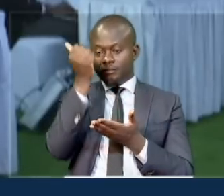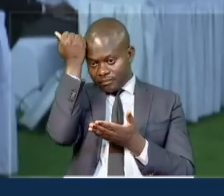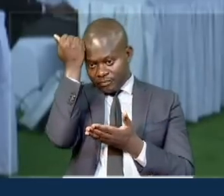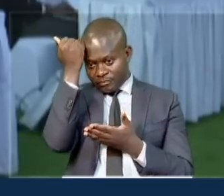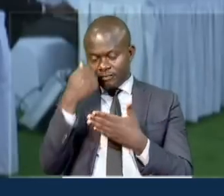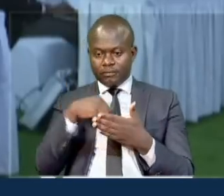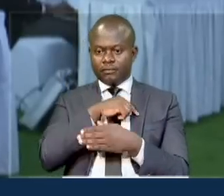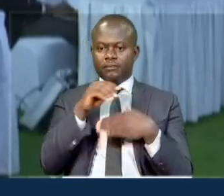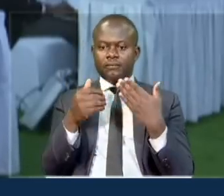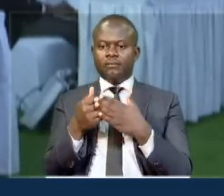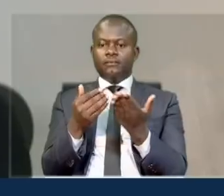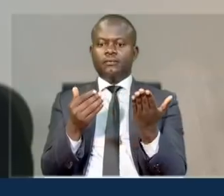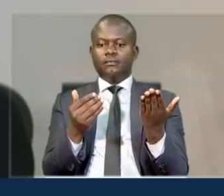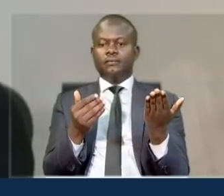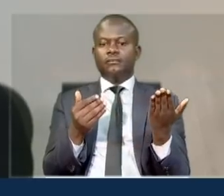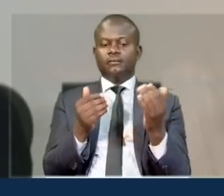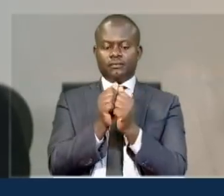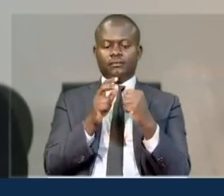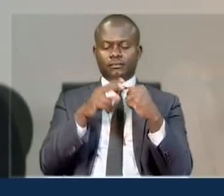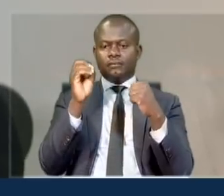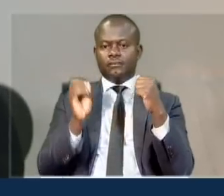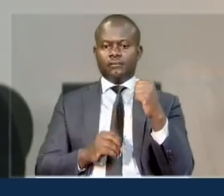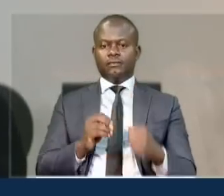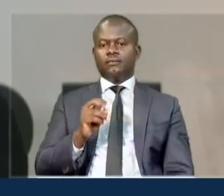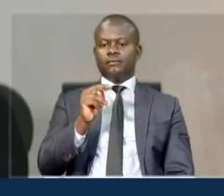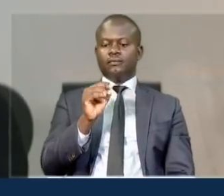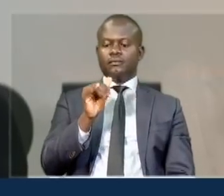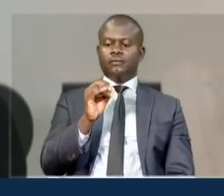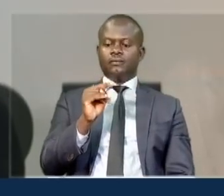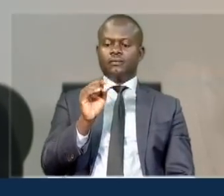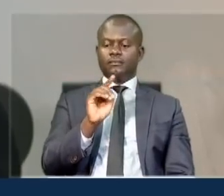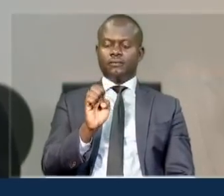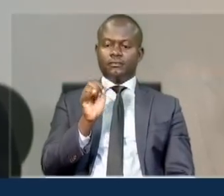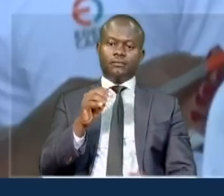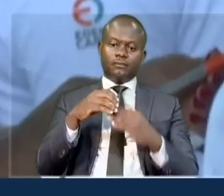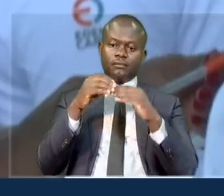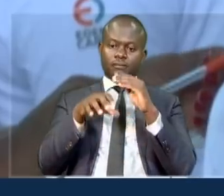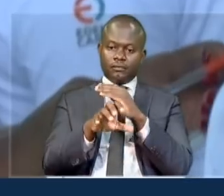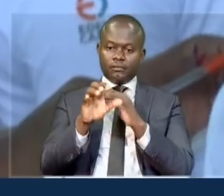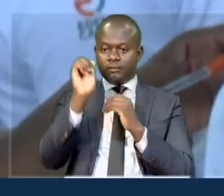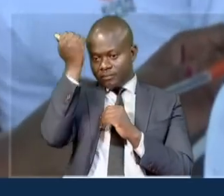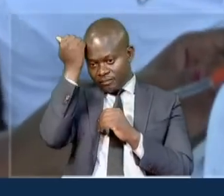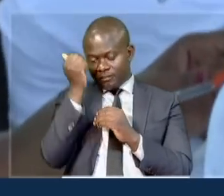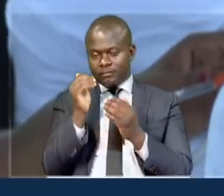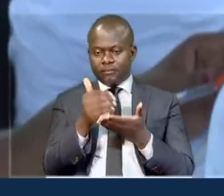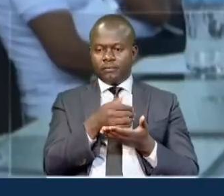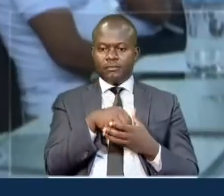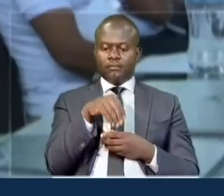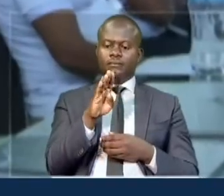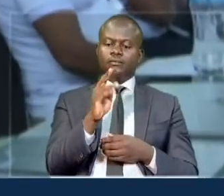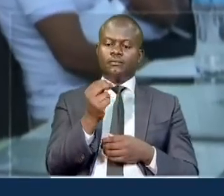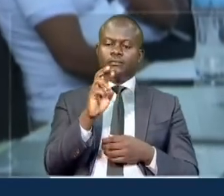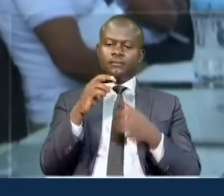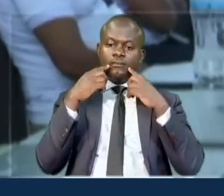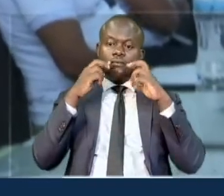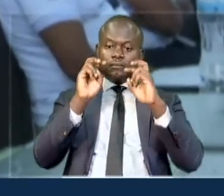cya 17 ku ijana niyo nizeye Dilme Dumas umuyobozi w'ishami ry'ubwishingizi n'ubwiteganyirize muri BNR